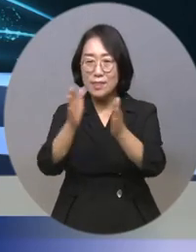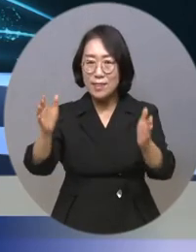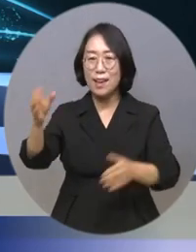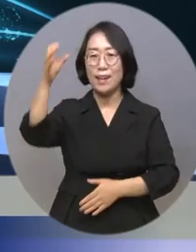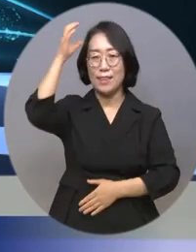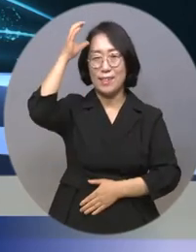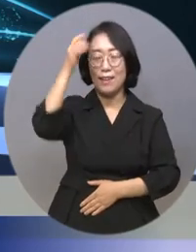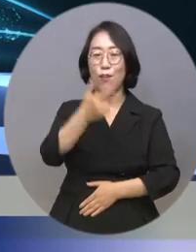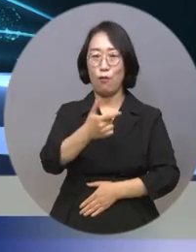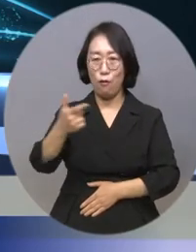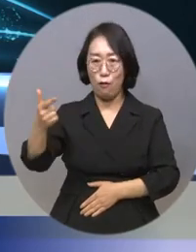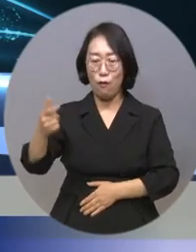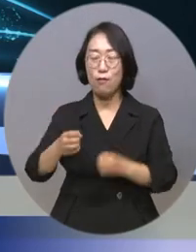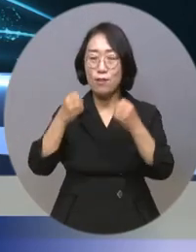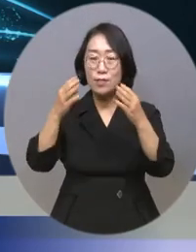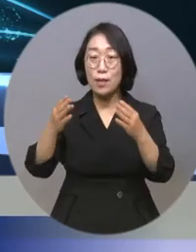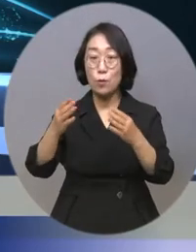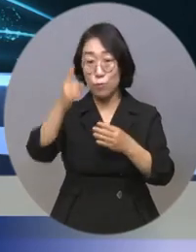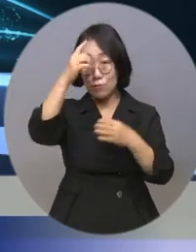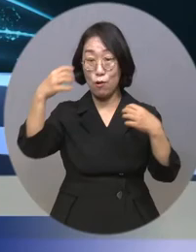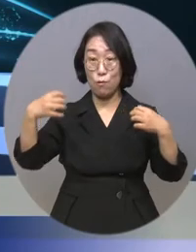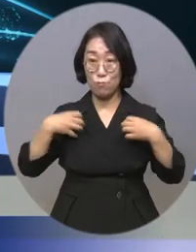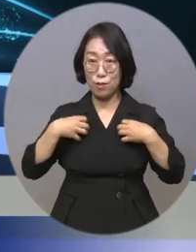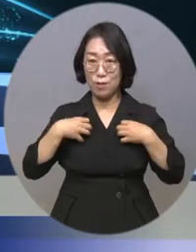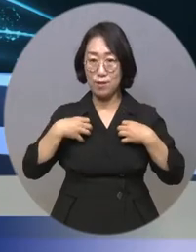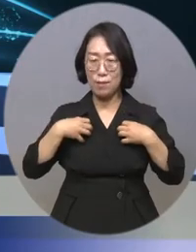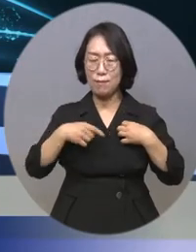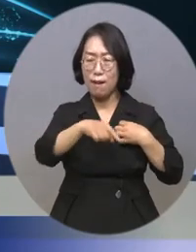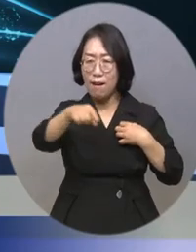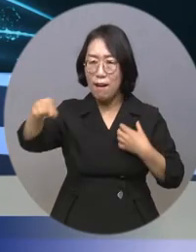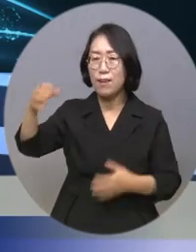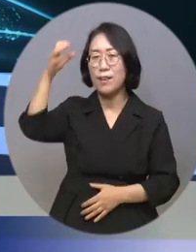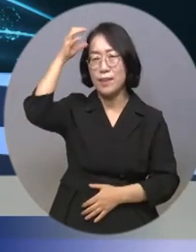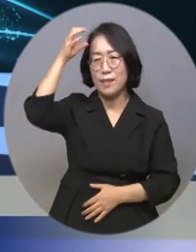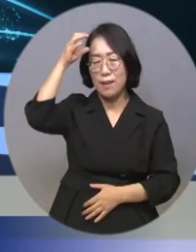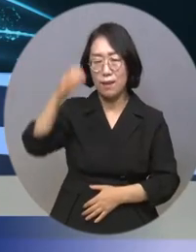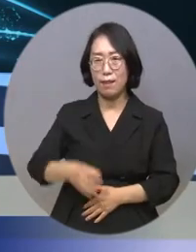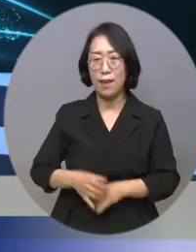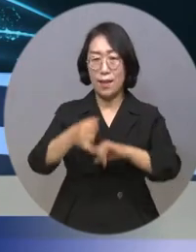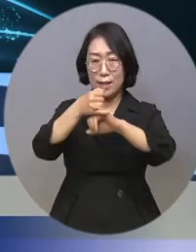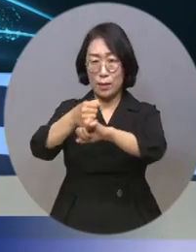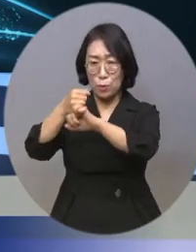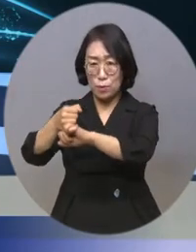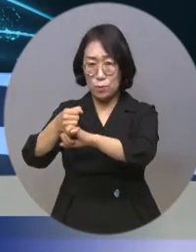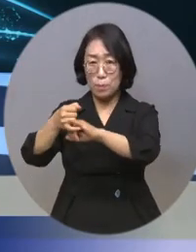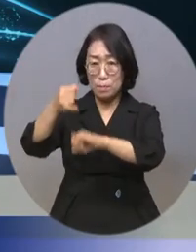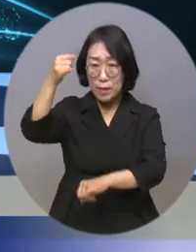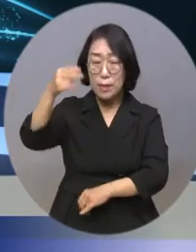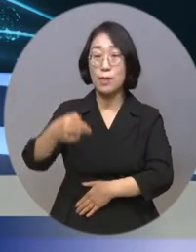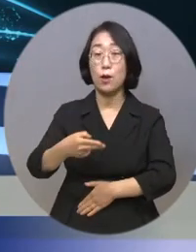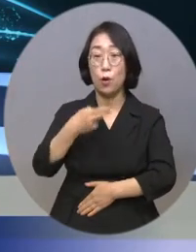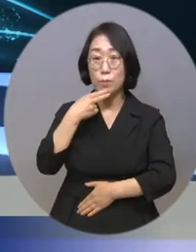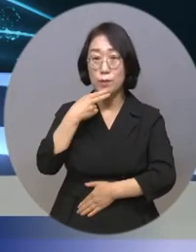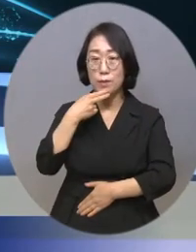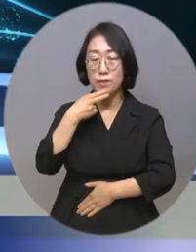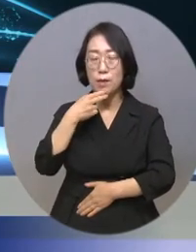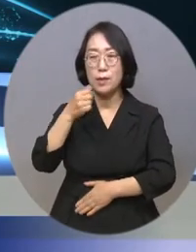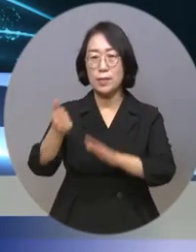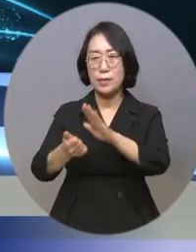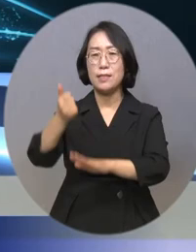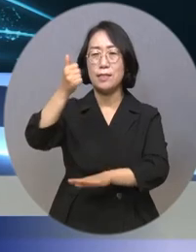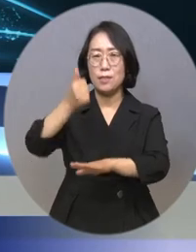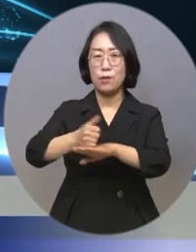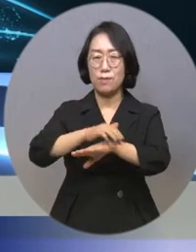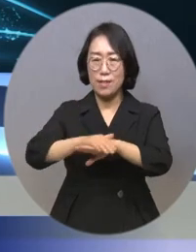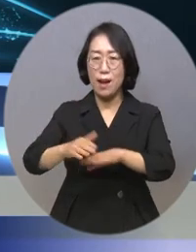있죠. 새 정부에 대한 많은 기대가 있는 만큼 국민과 약속한 많은 공약들이 공약에 그치지 않고 실현될 수 있기를